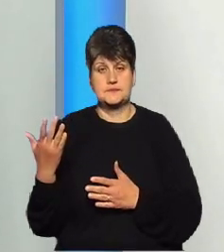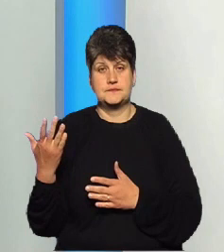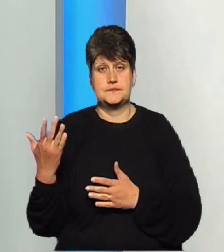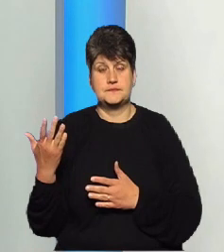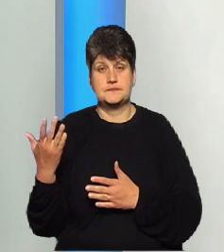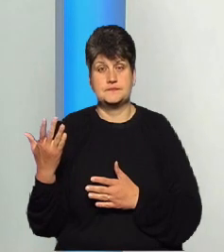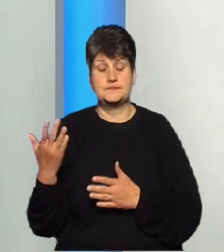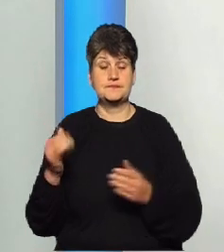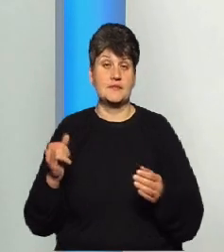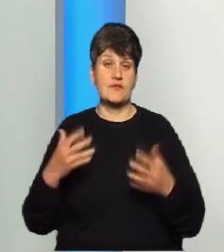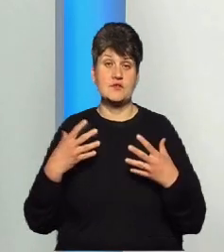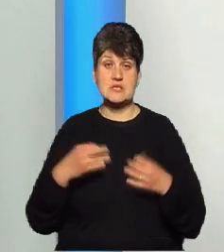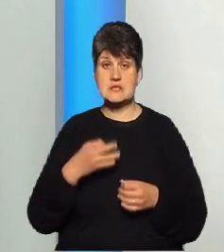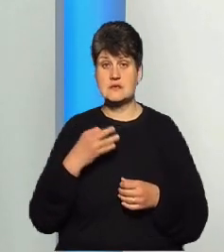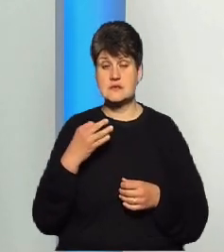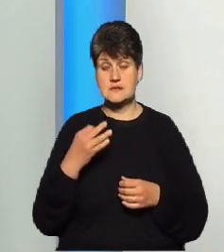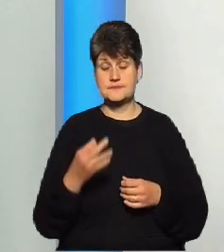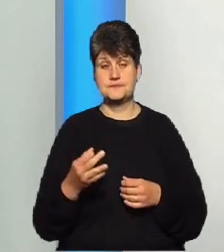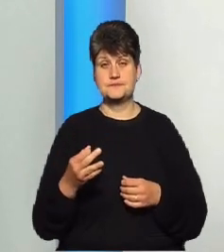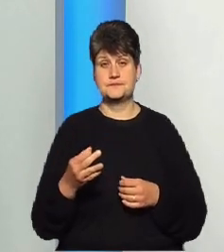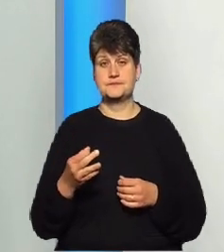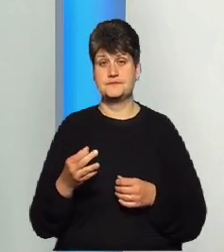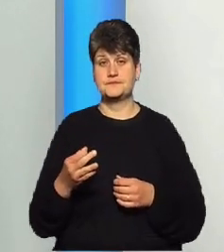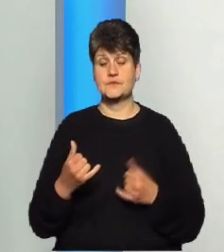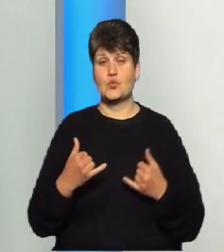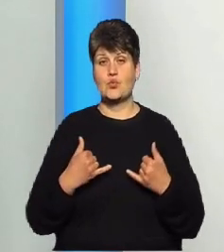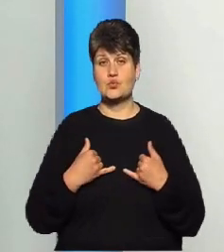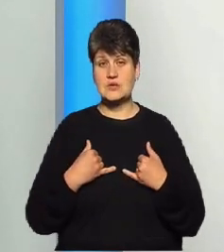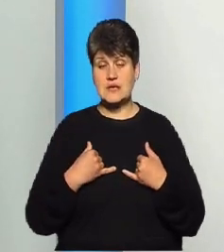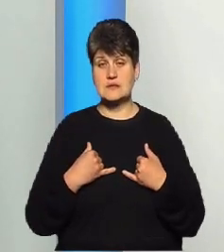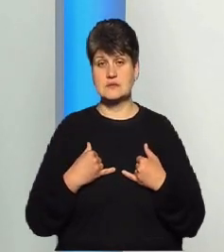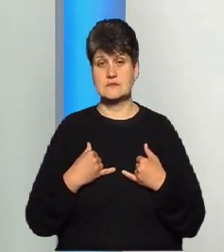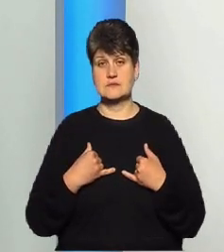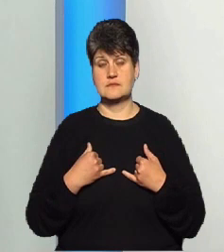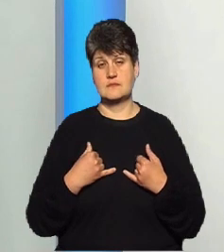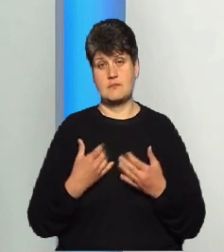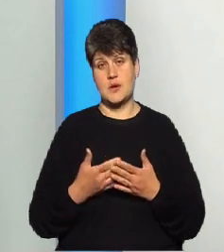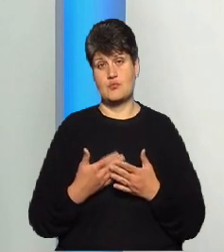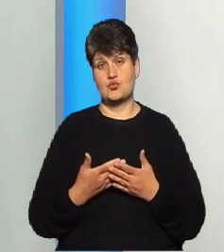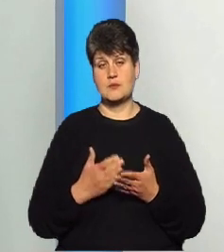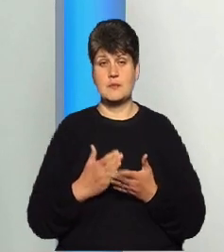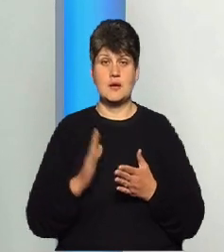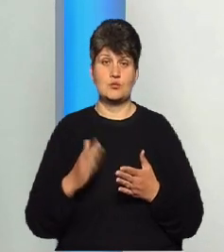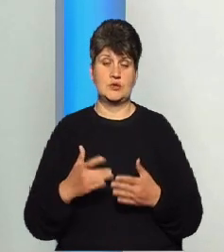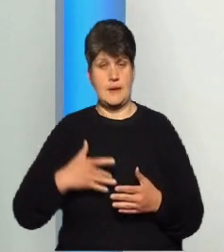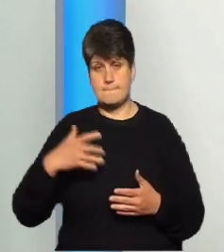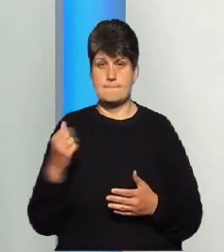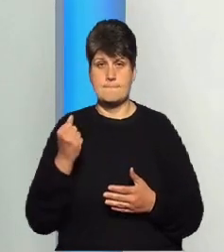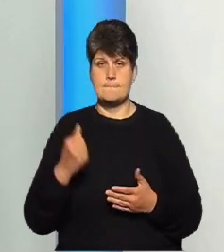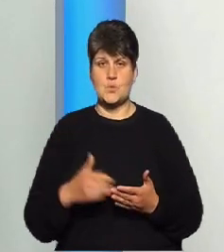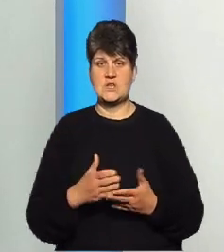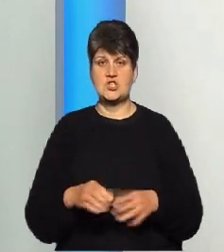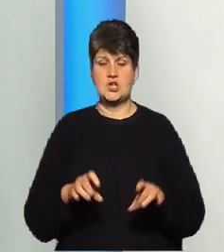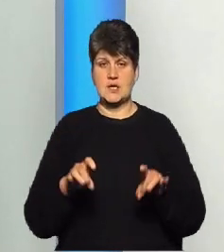казала, в нас, мабуть, це має бути якесь певне вольове політичне рішення, якщо все ж таки прийметься до